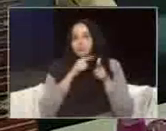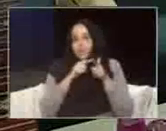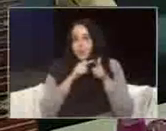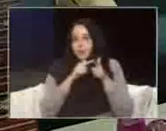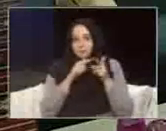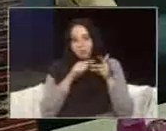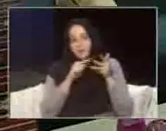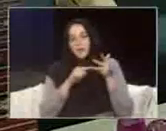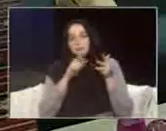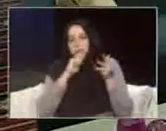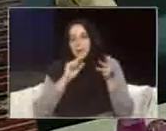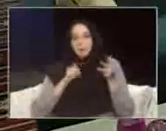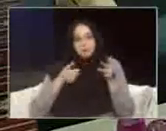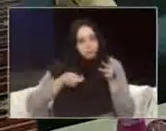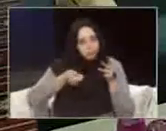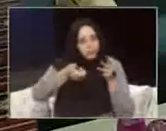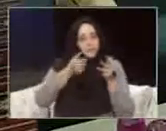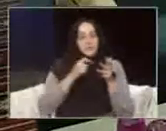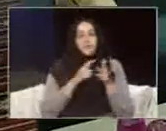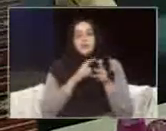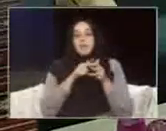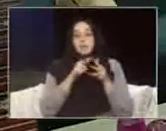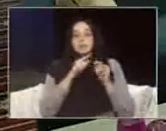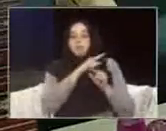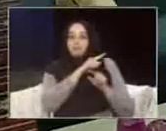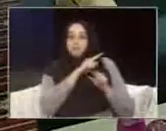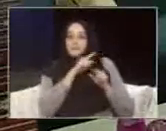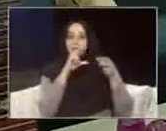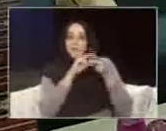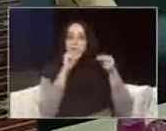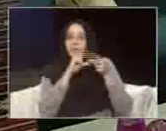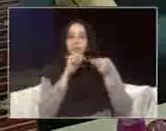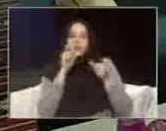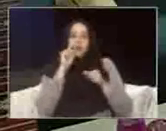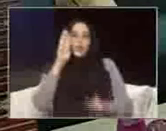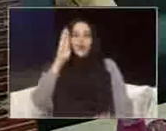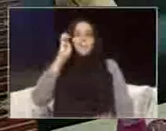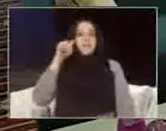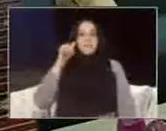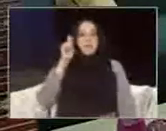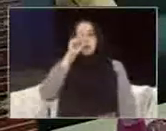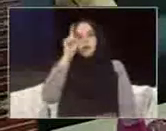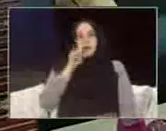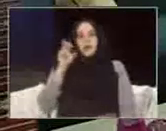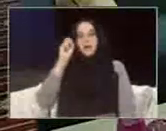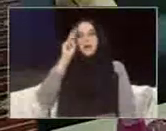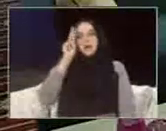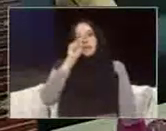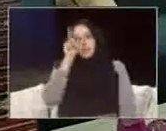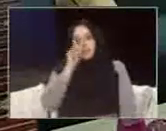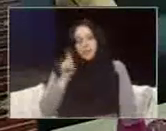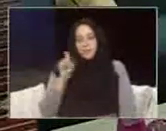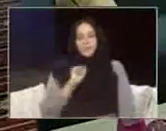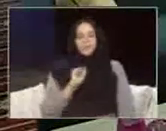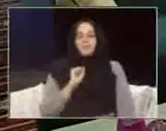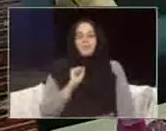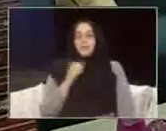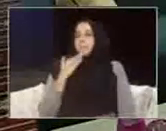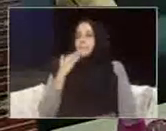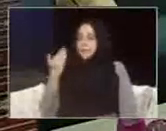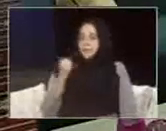تنشئة الطفل مع الأستاذ وفضيلة الدكتور عبد القادر بن عزوز. شكرا أستاذ. عفوا شيخ. بسم الله الرحمن